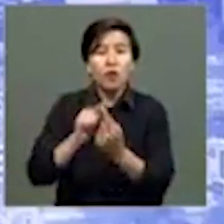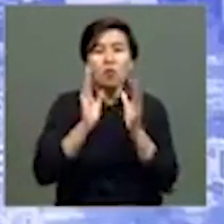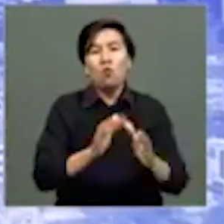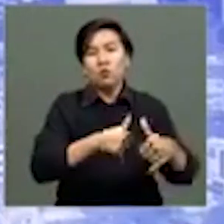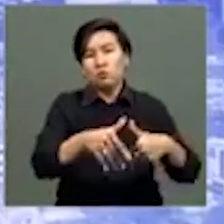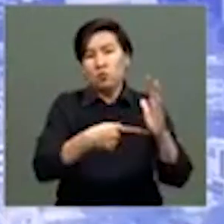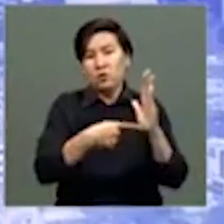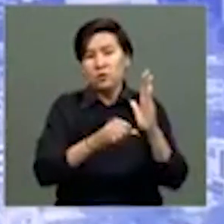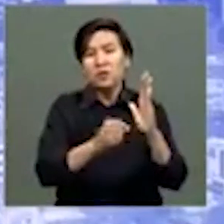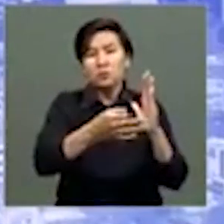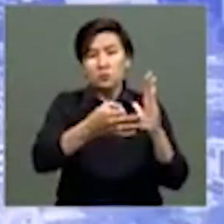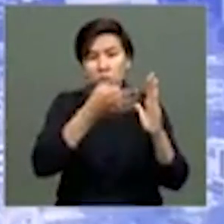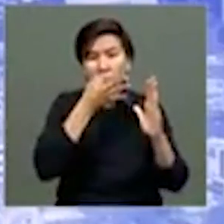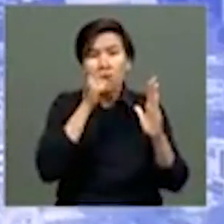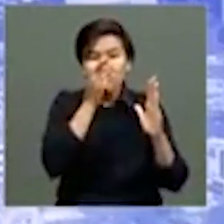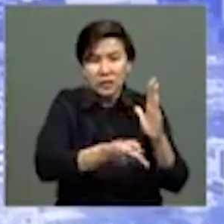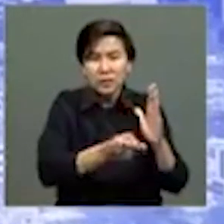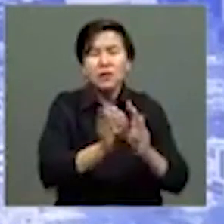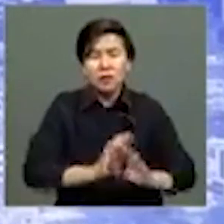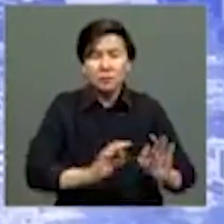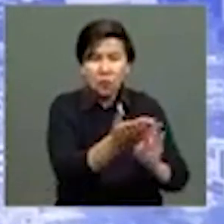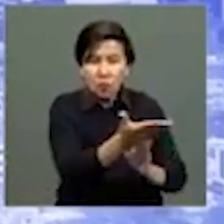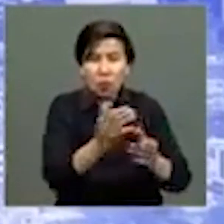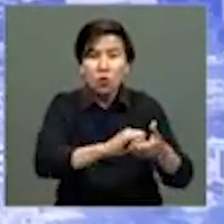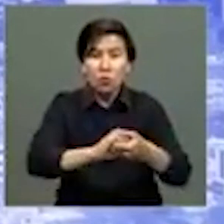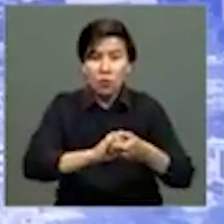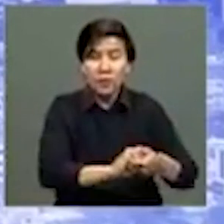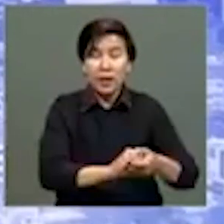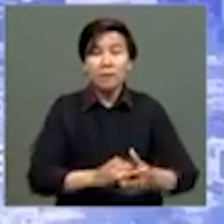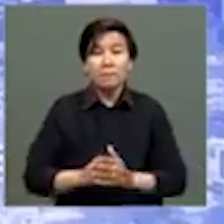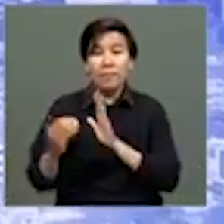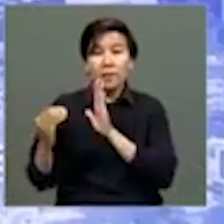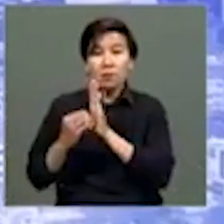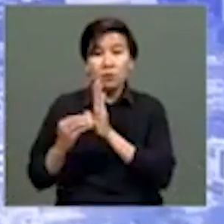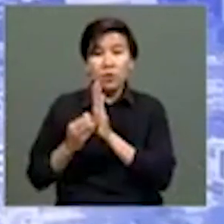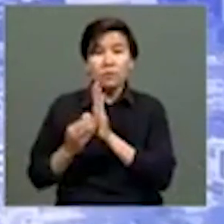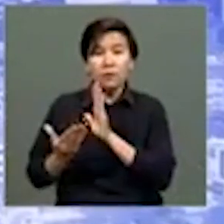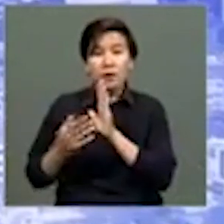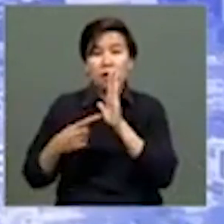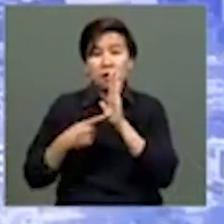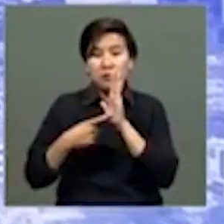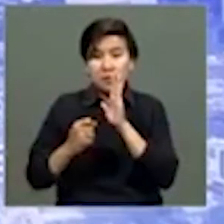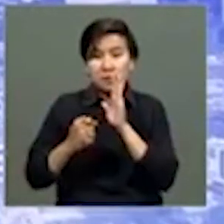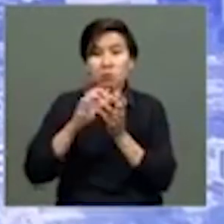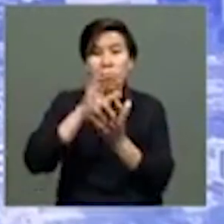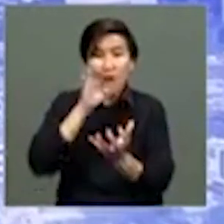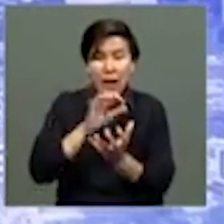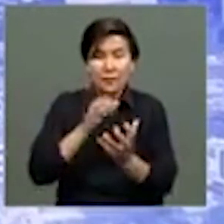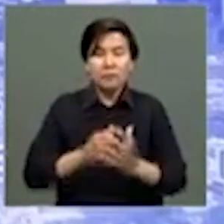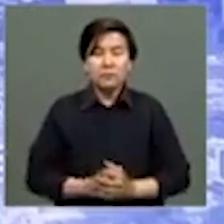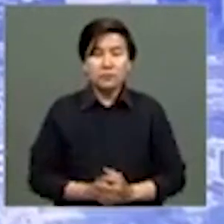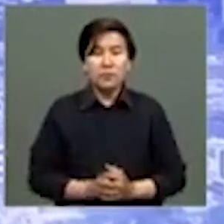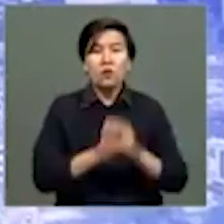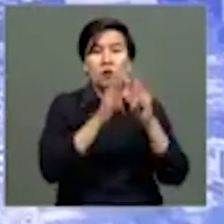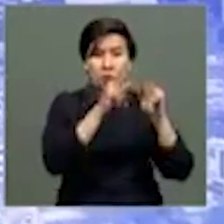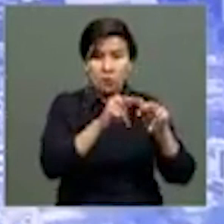จริงๆเพราะนั้นย้ำนะคะว่าขอความร่วมมือด้วยค่ะในส่วนของกรุงเทพมหานครสมุทรปราการรวมทั้งน